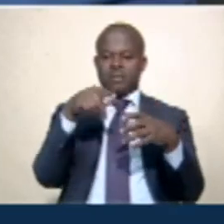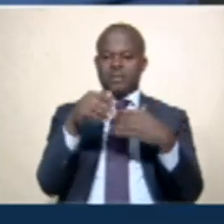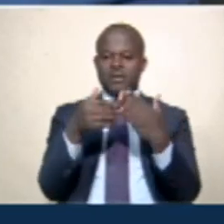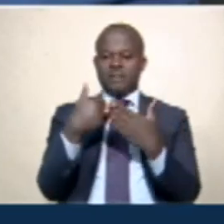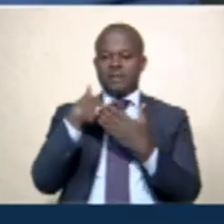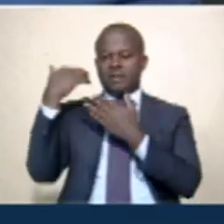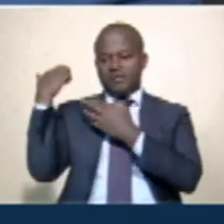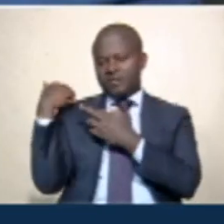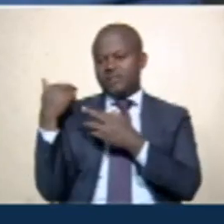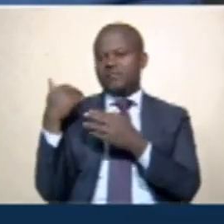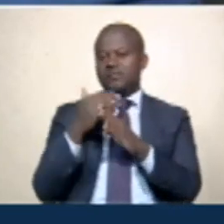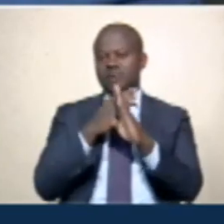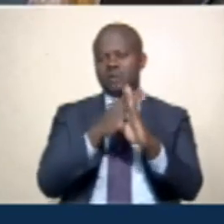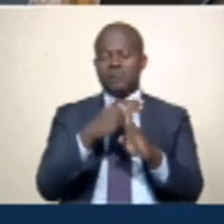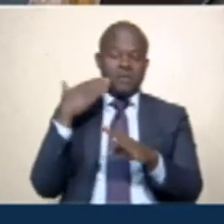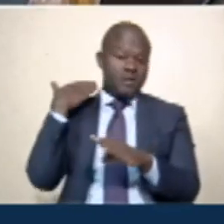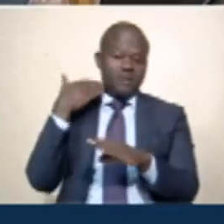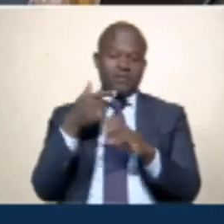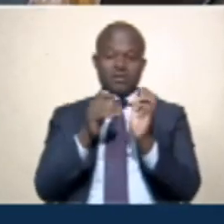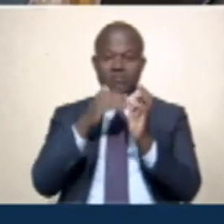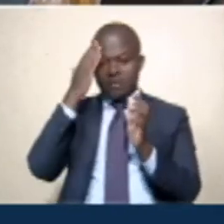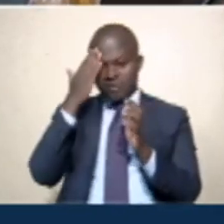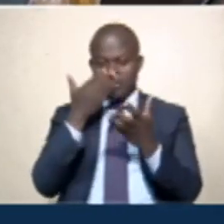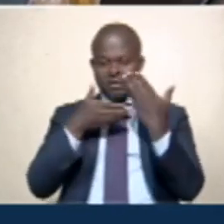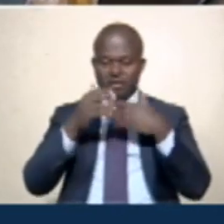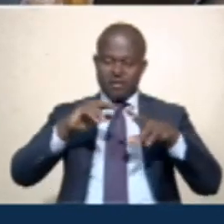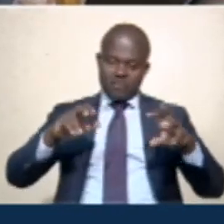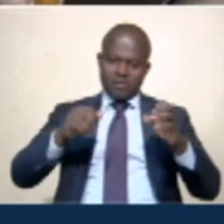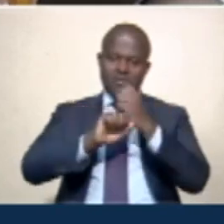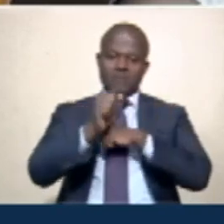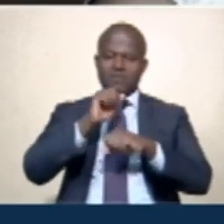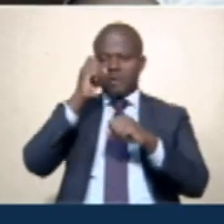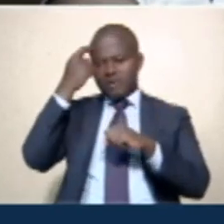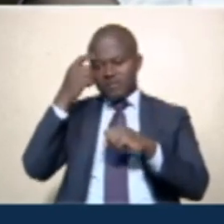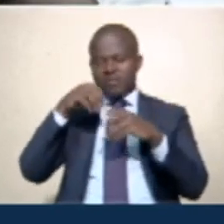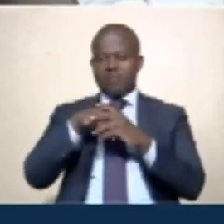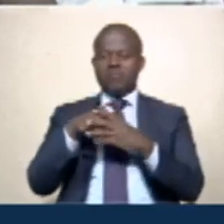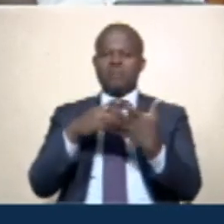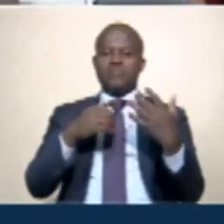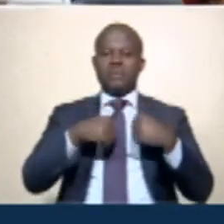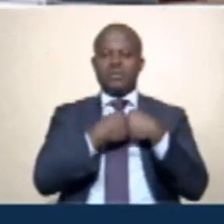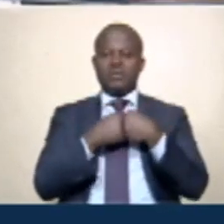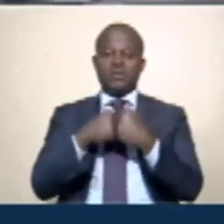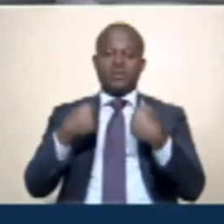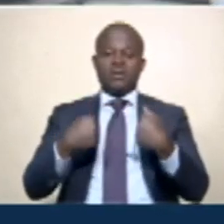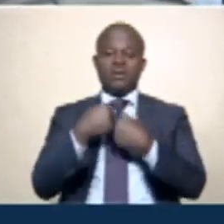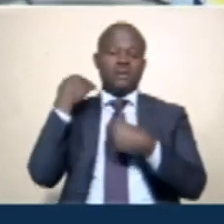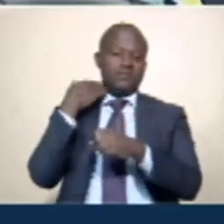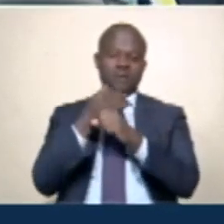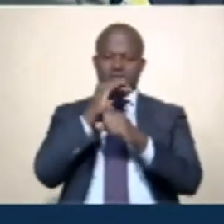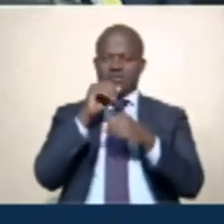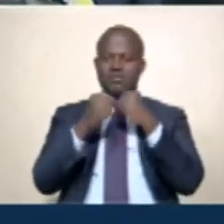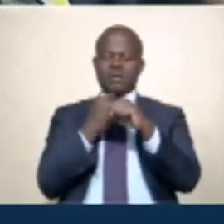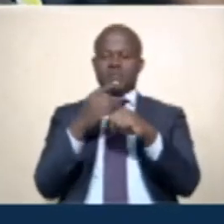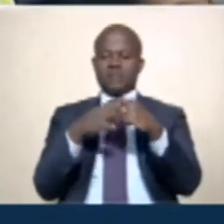ifite inshingano yo gukumira jenoside no kumenya no kugenzura ibikorwa bya guverinoma mu guhangana n'ingaruka za jenoside yakorewe abatutsi mu